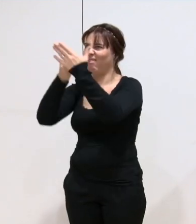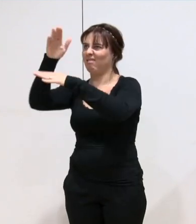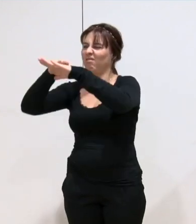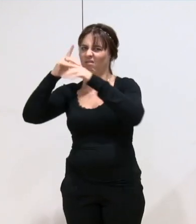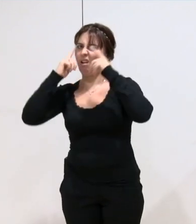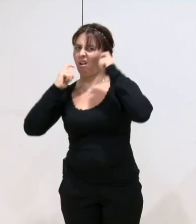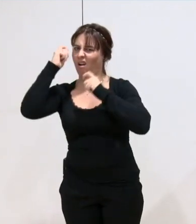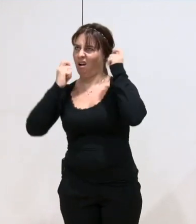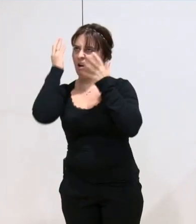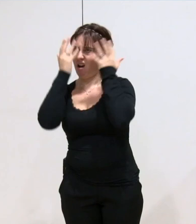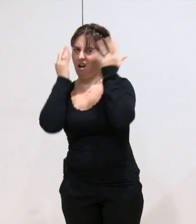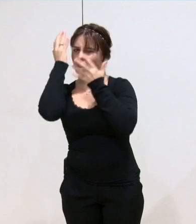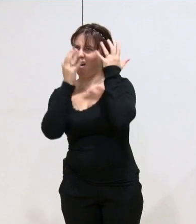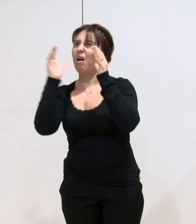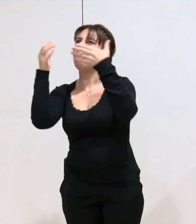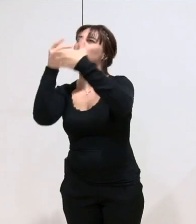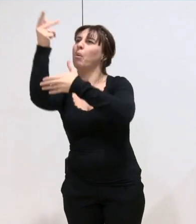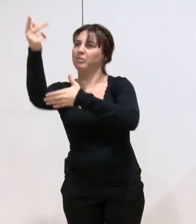méfiante de son mouvement.